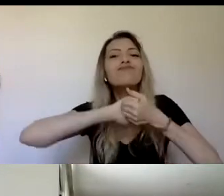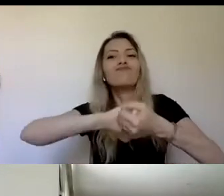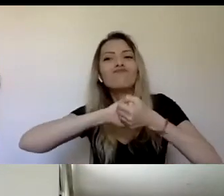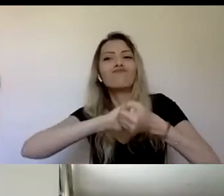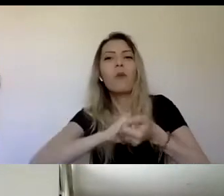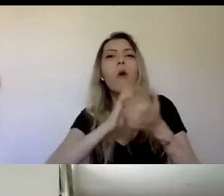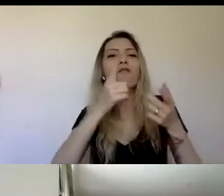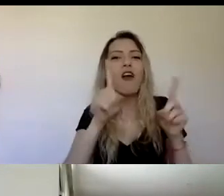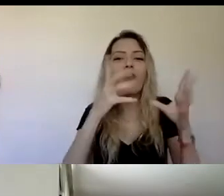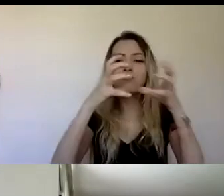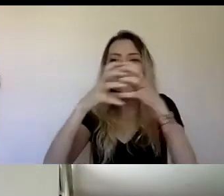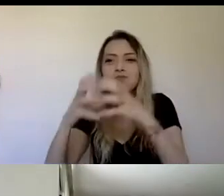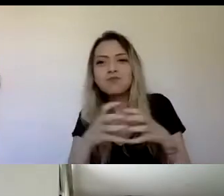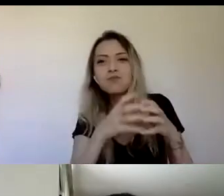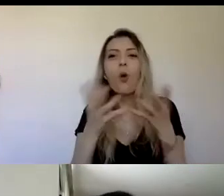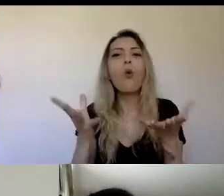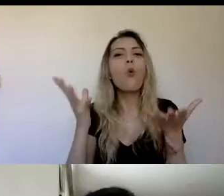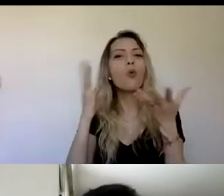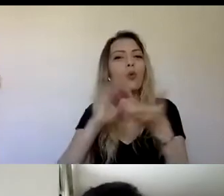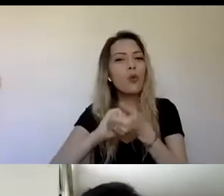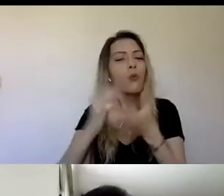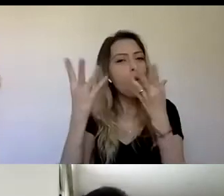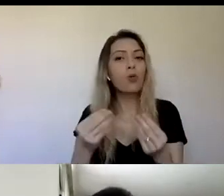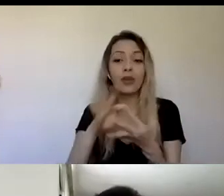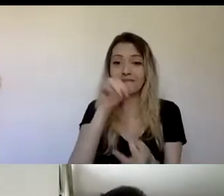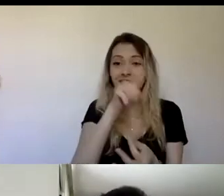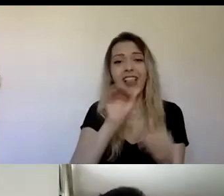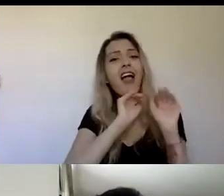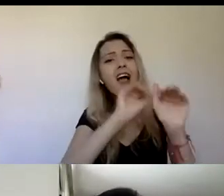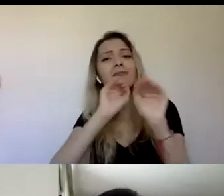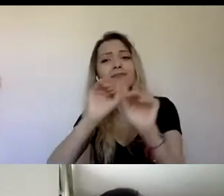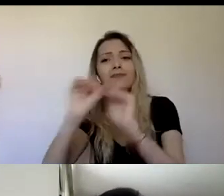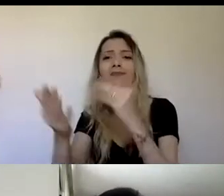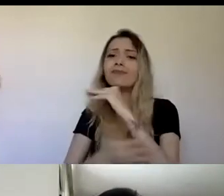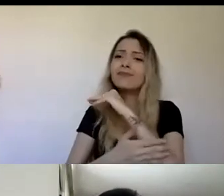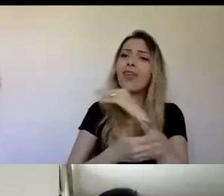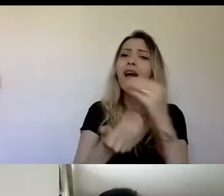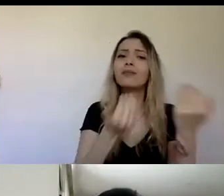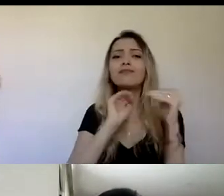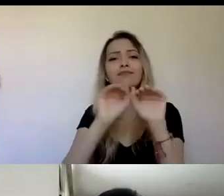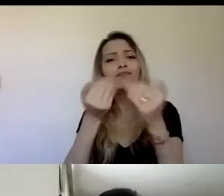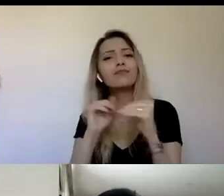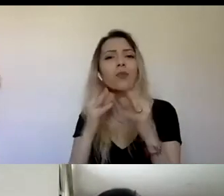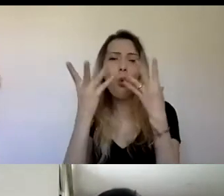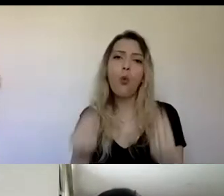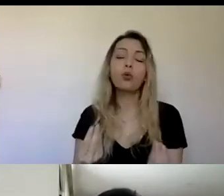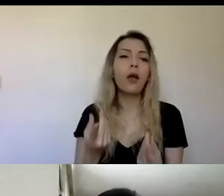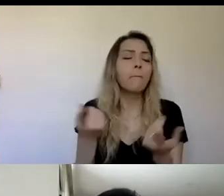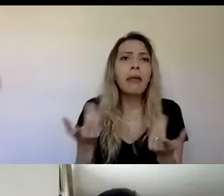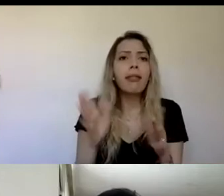oluştu. İnsanlar birbirlerine yardım ediyorlar. Peki neden yardım ediyorlar diye